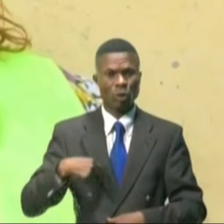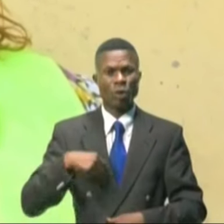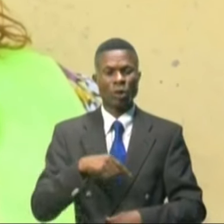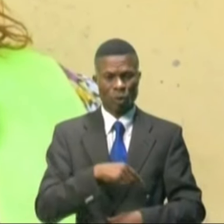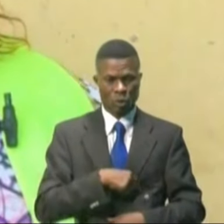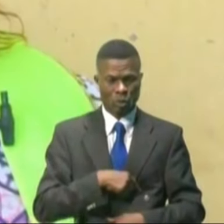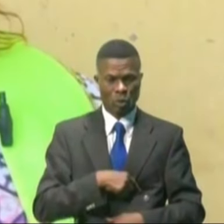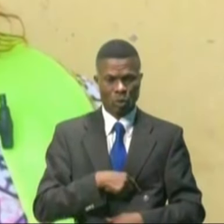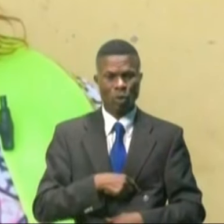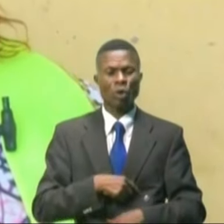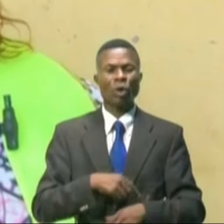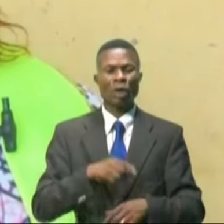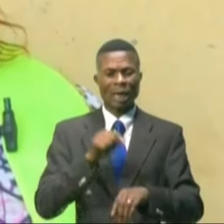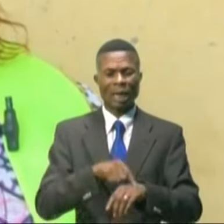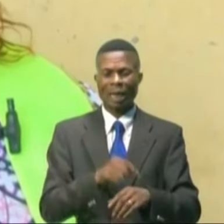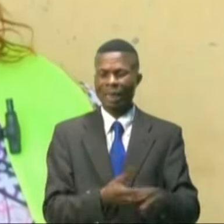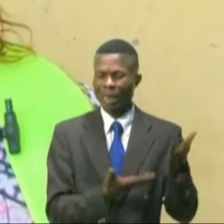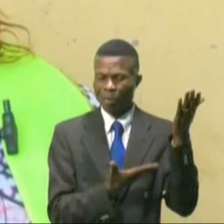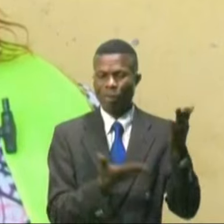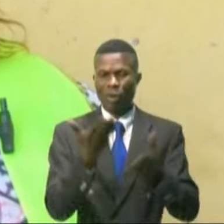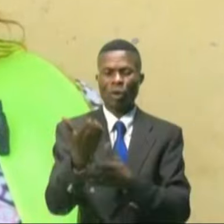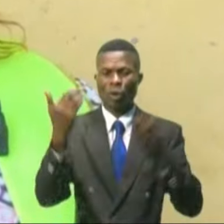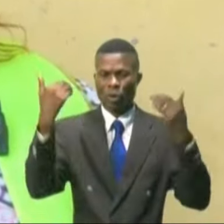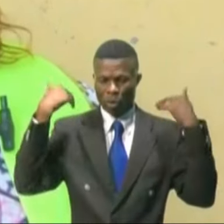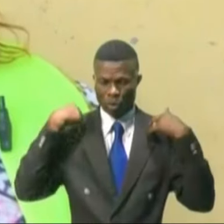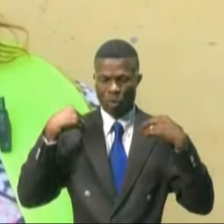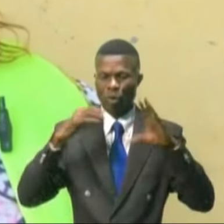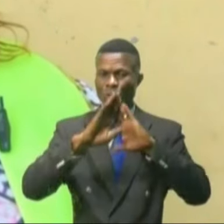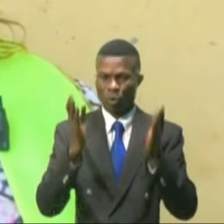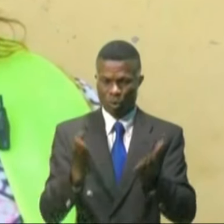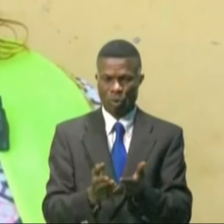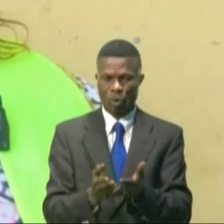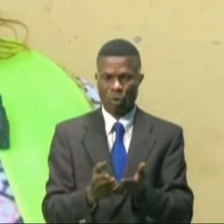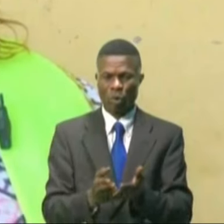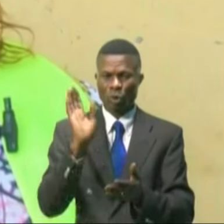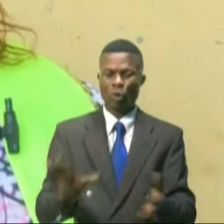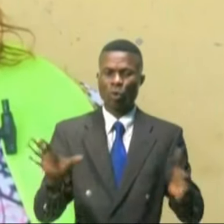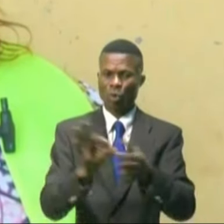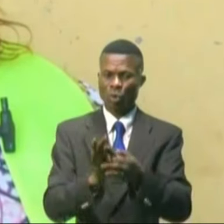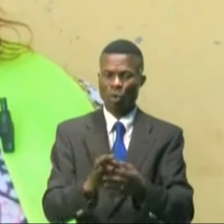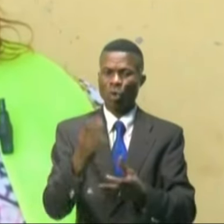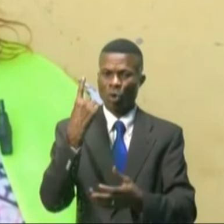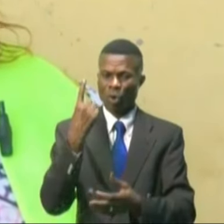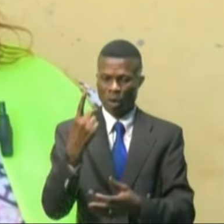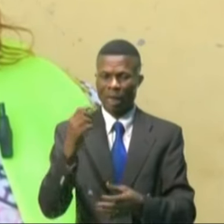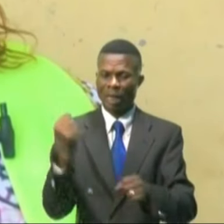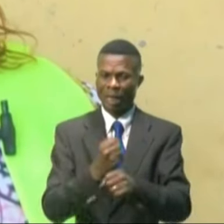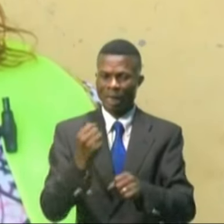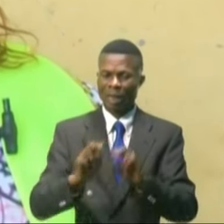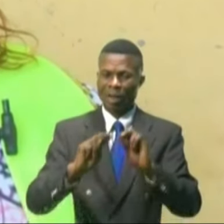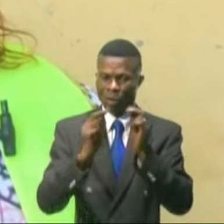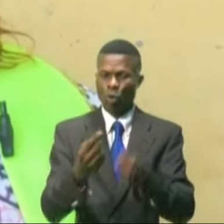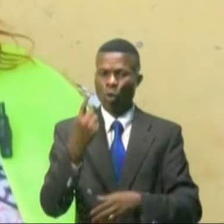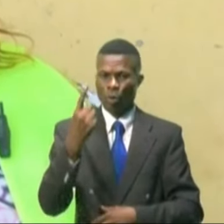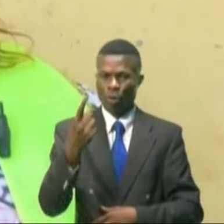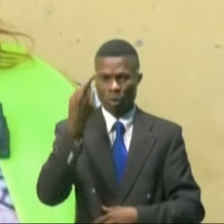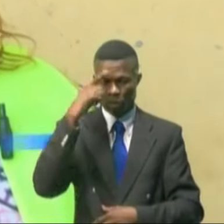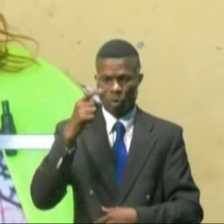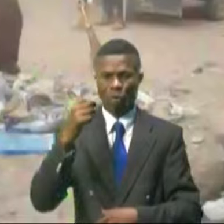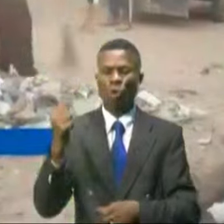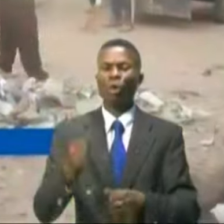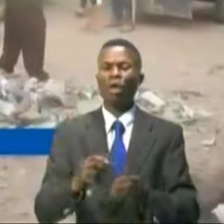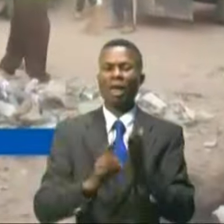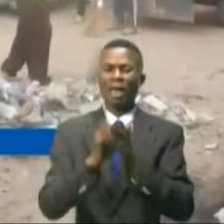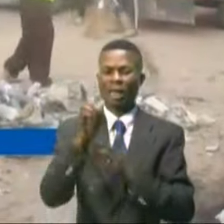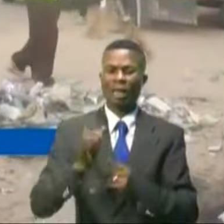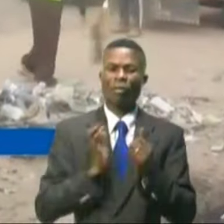signal fort aux autorités politico-administratives. Nous devons nous mettre tous ensemble, nous devons travailler en synergie pour le changement de ce pays.